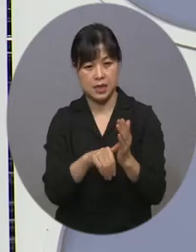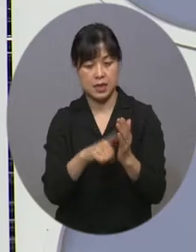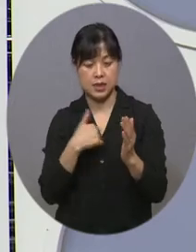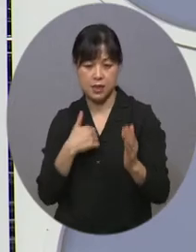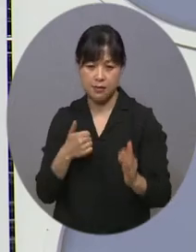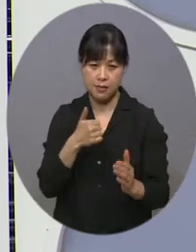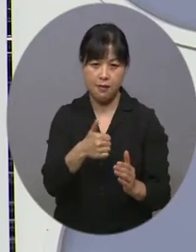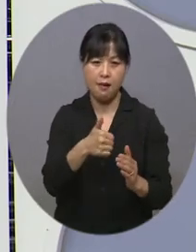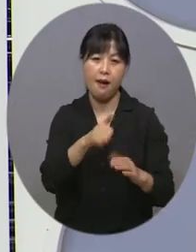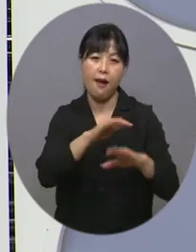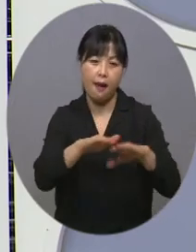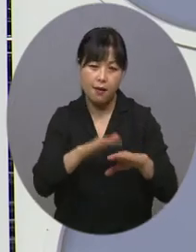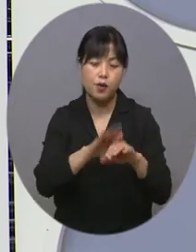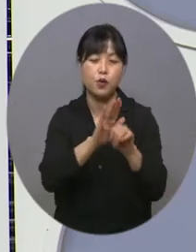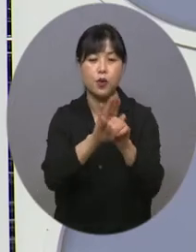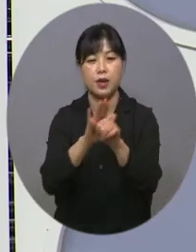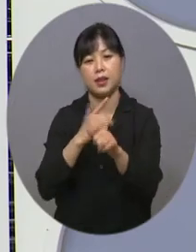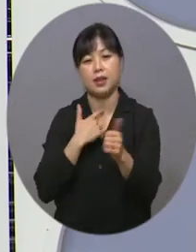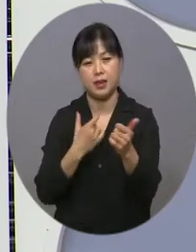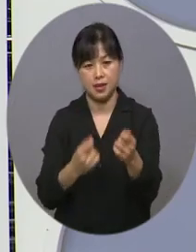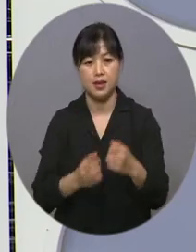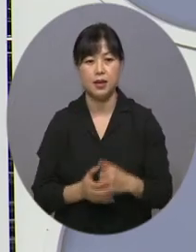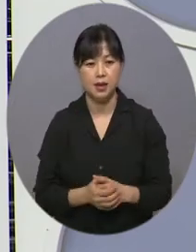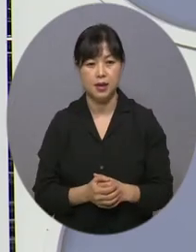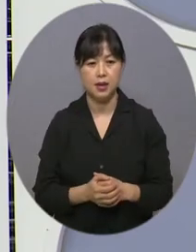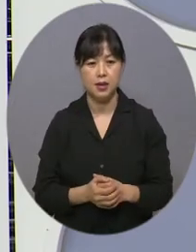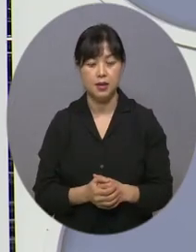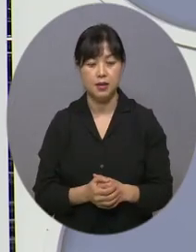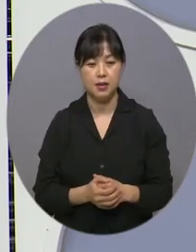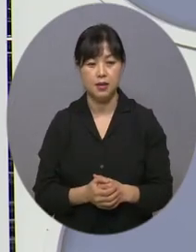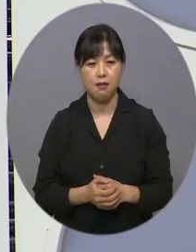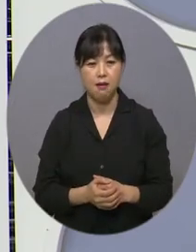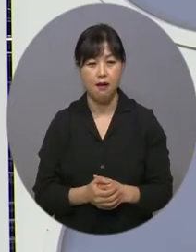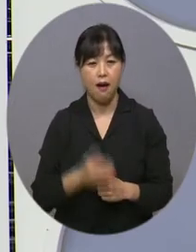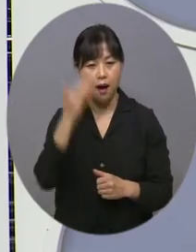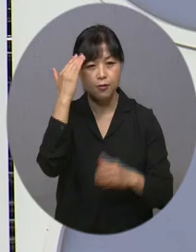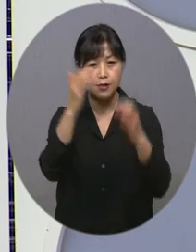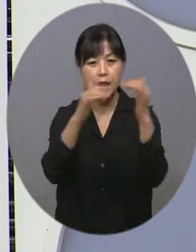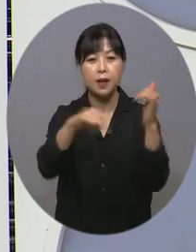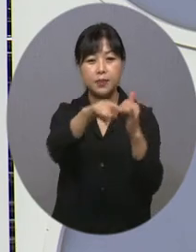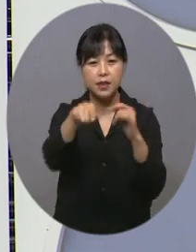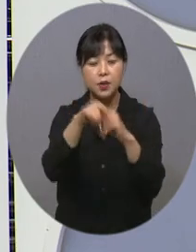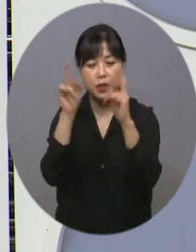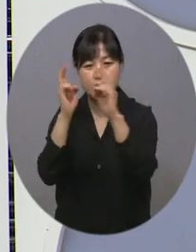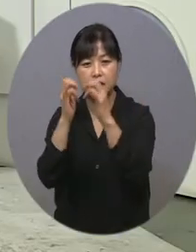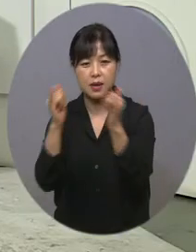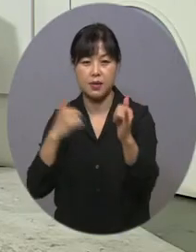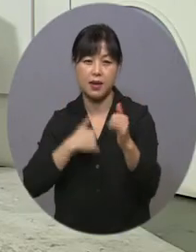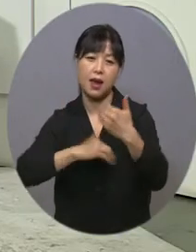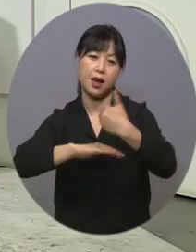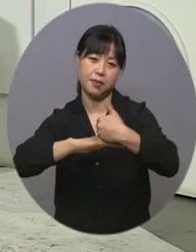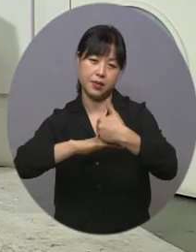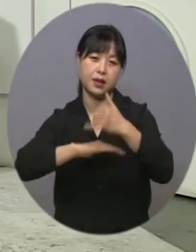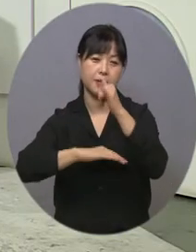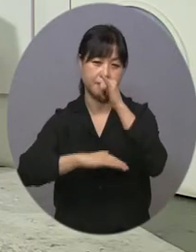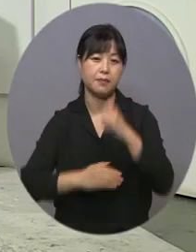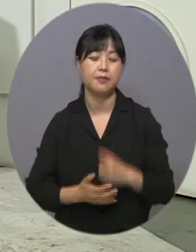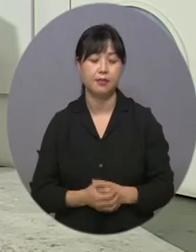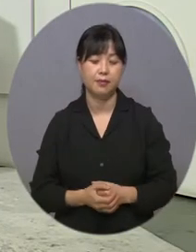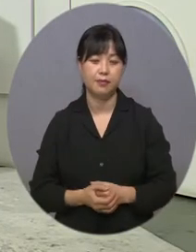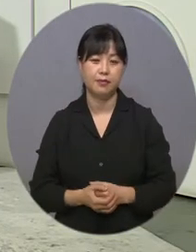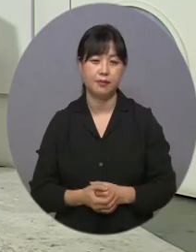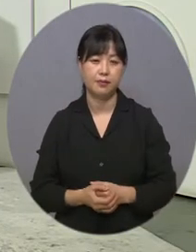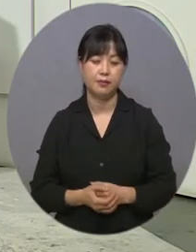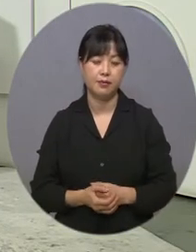나서서 해결을 많이 해주고 그래서 교민들이나 기업들이 고마워하고 그랬죠. 그 대개 이제